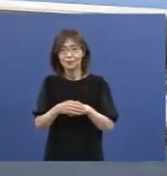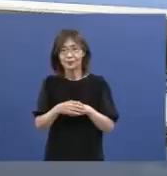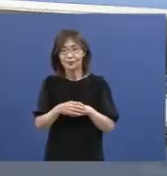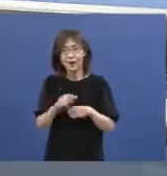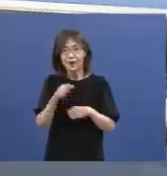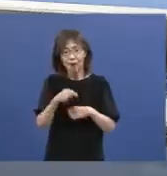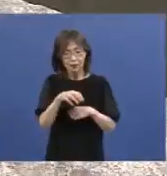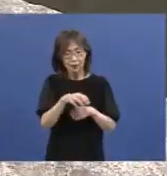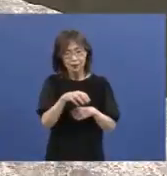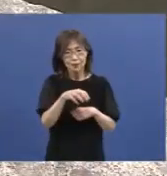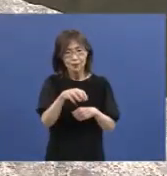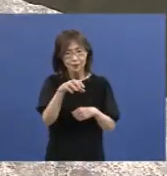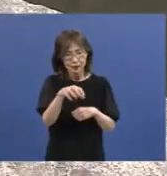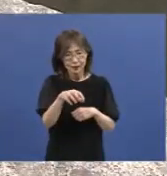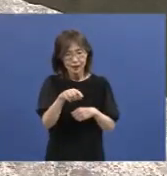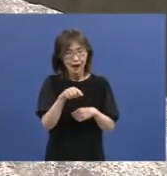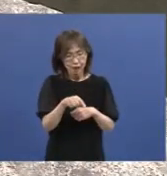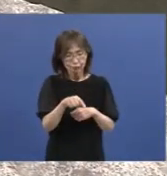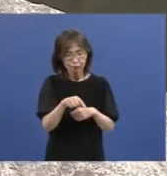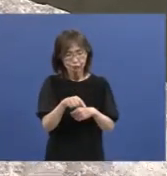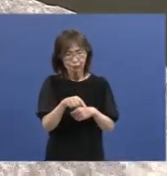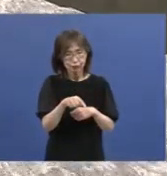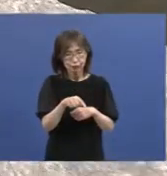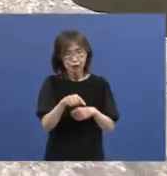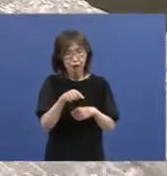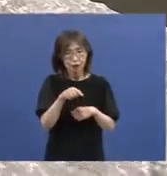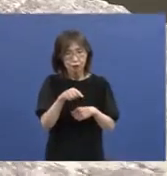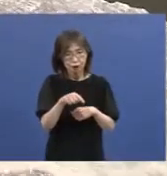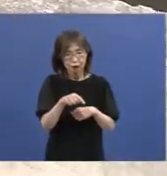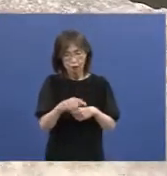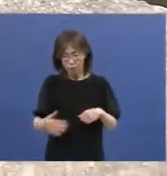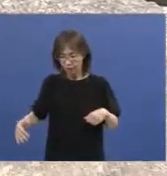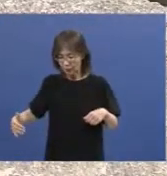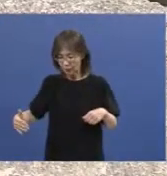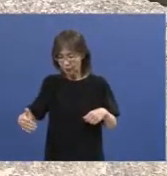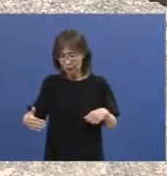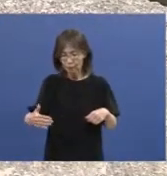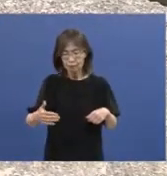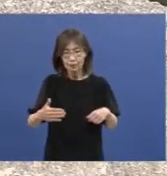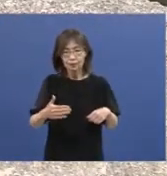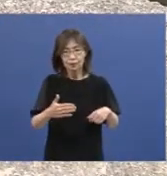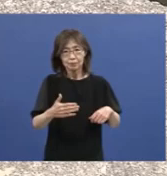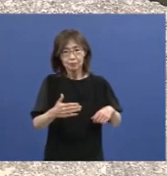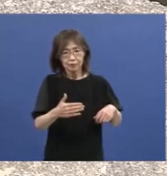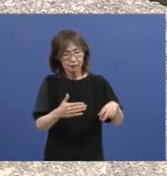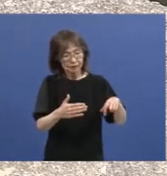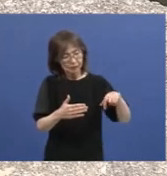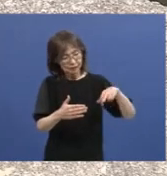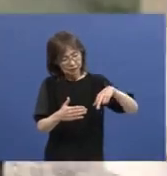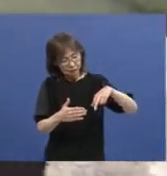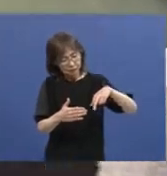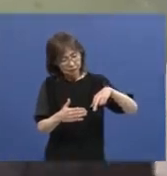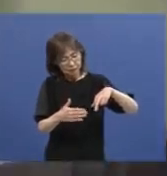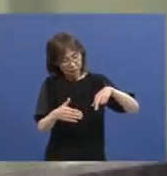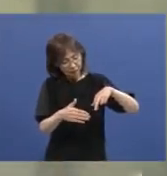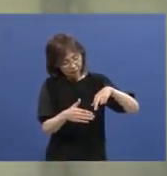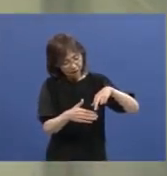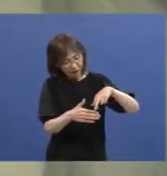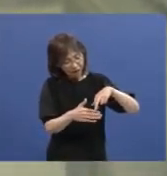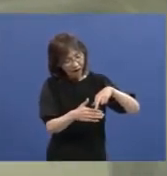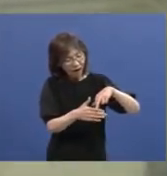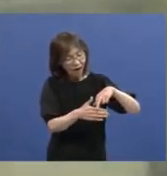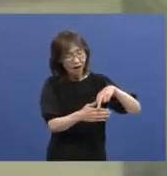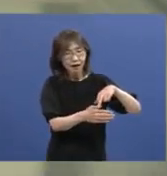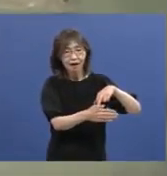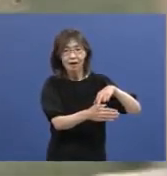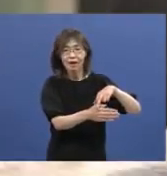には飛び石があるので、この魚道を登ってきた時に運が良ければ はい、足の間